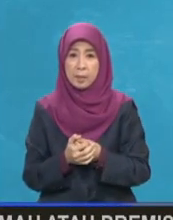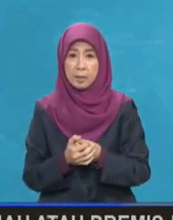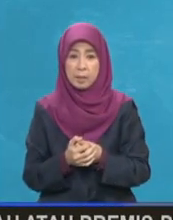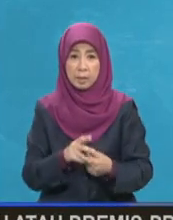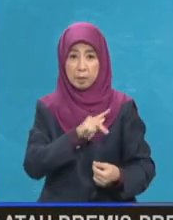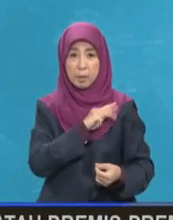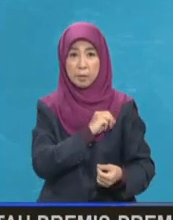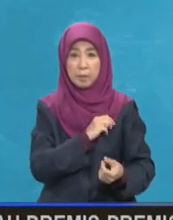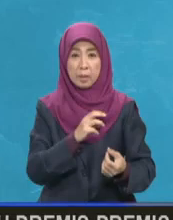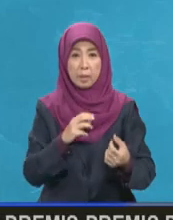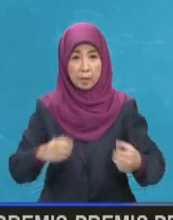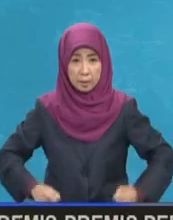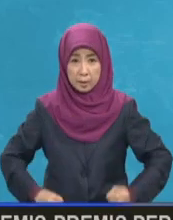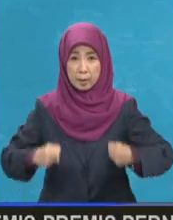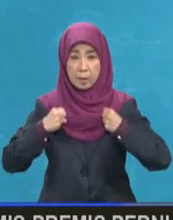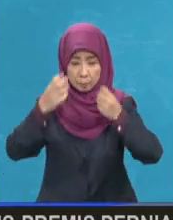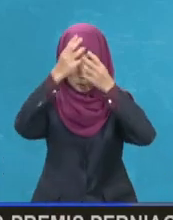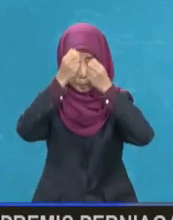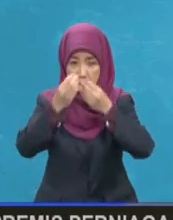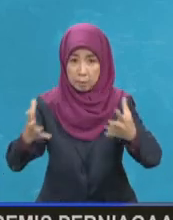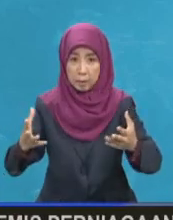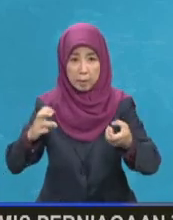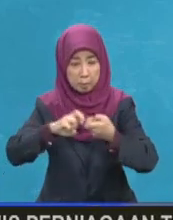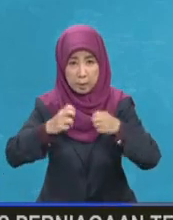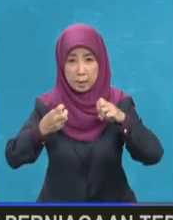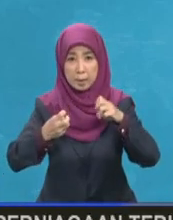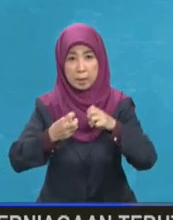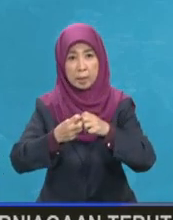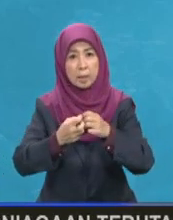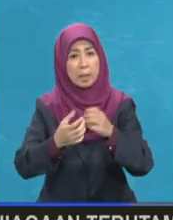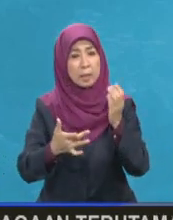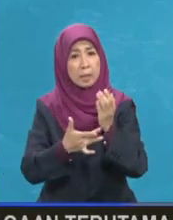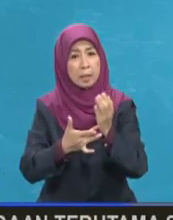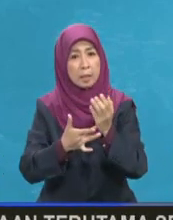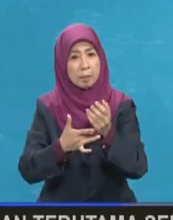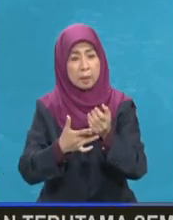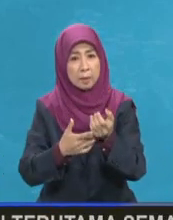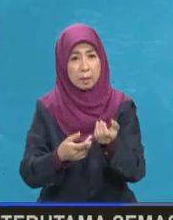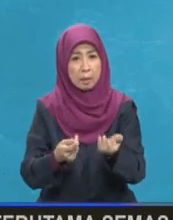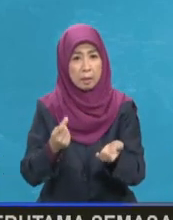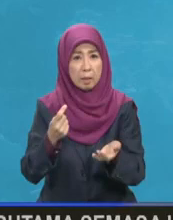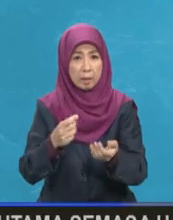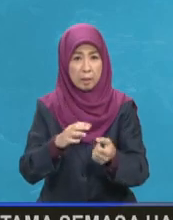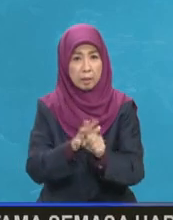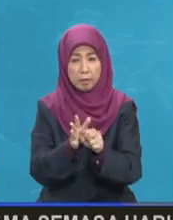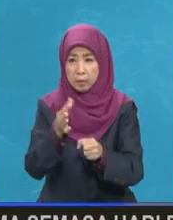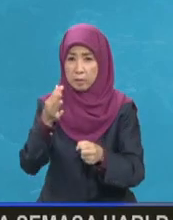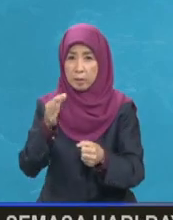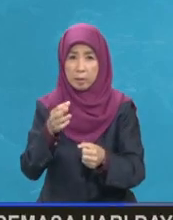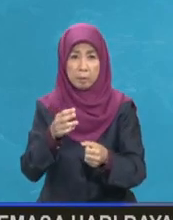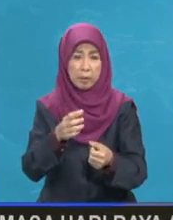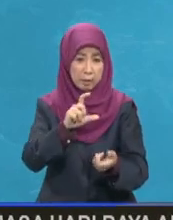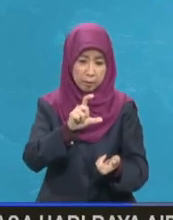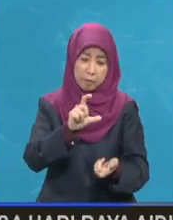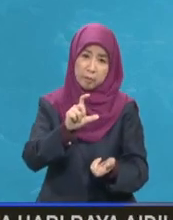Hai Kementerian Kesehatan babak Khan terdapat masalah teknikal yang dialami semacam membuat tempahan setelah vaksinasi Melalui